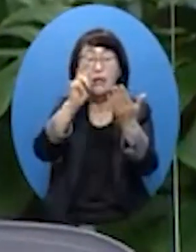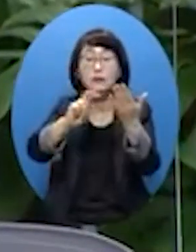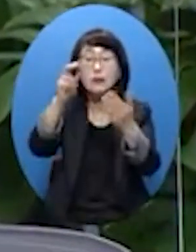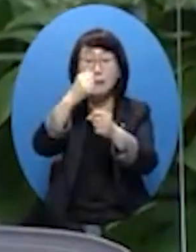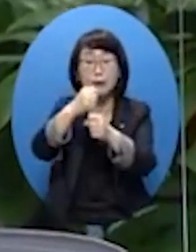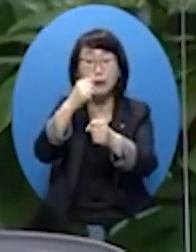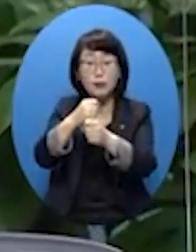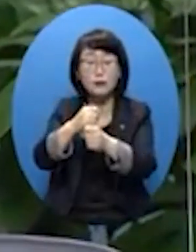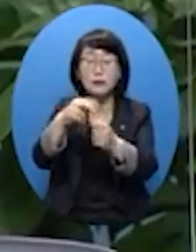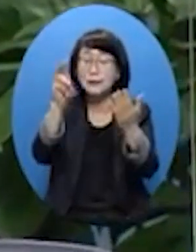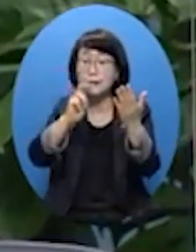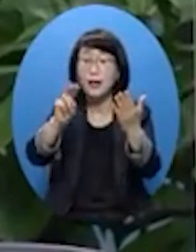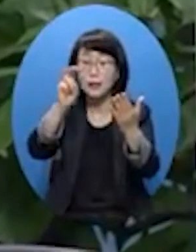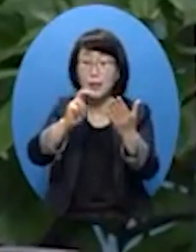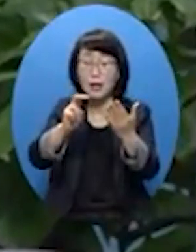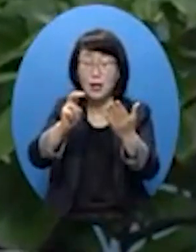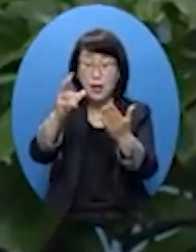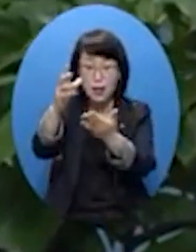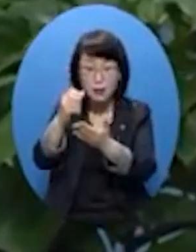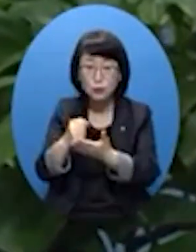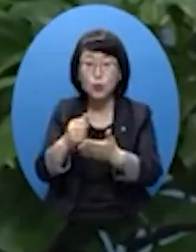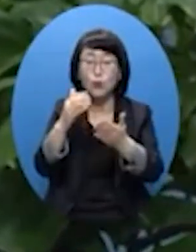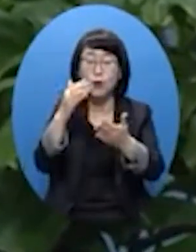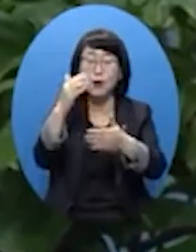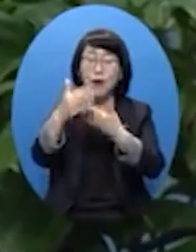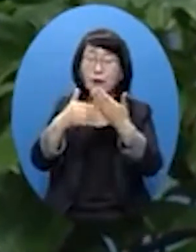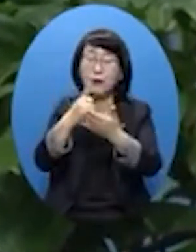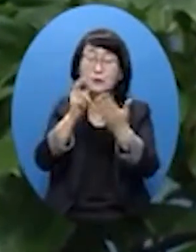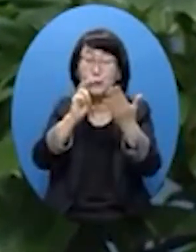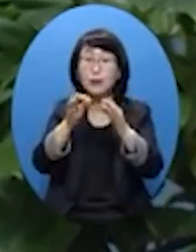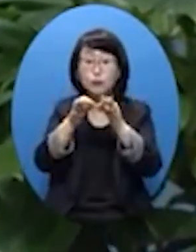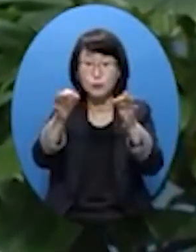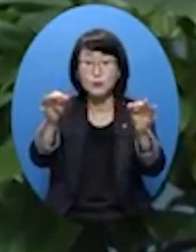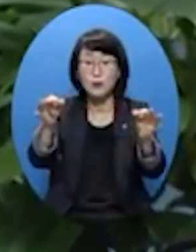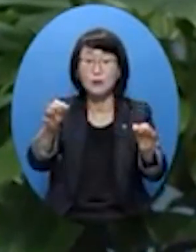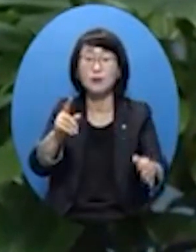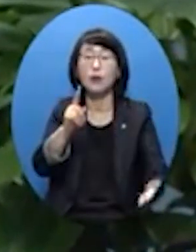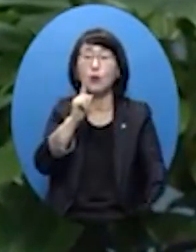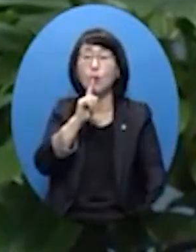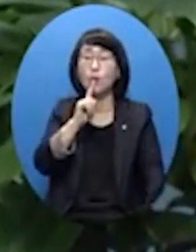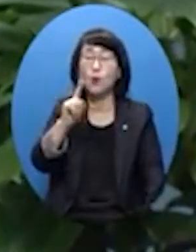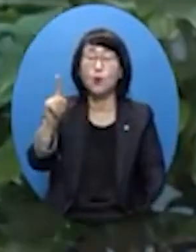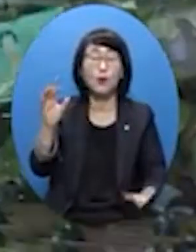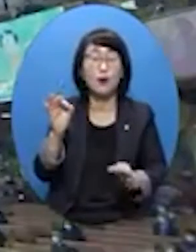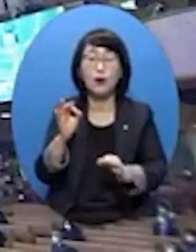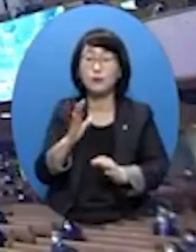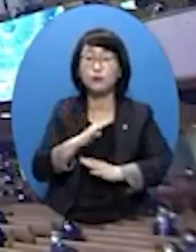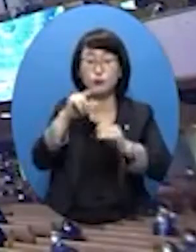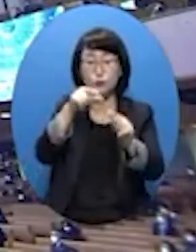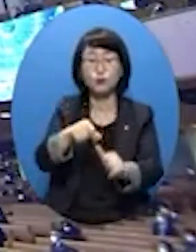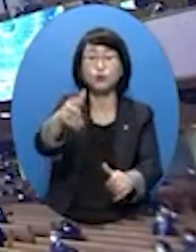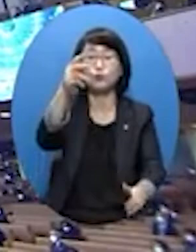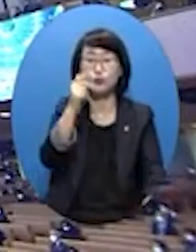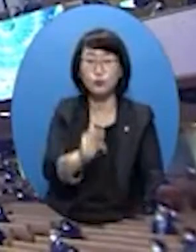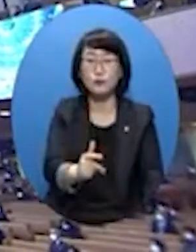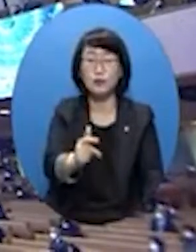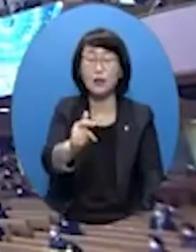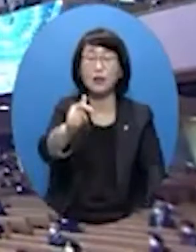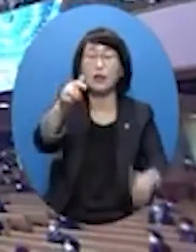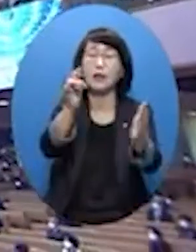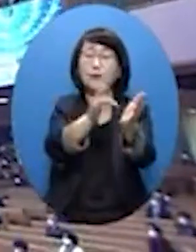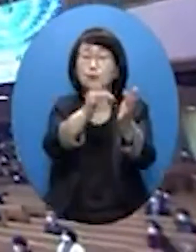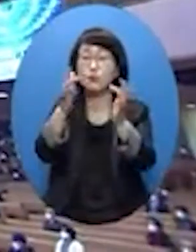찬성과 로 오늘 말씀을 기억하고 마무리합니다 얼어 올라오 또